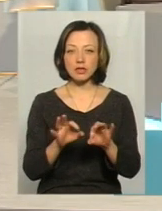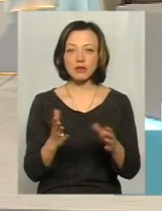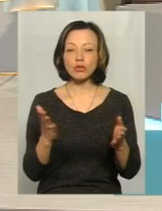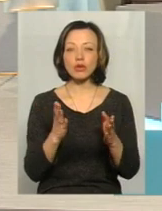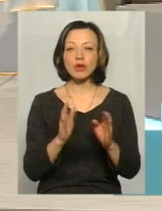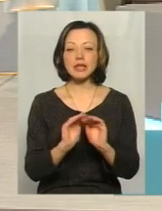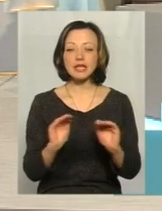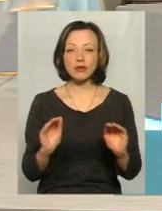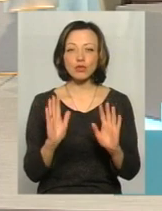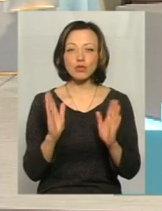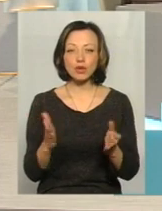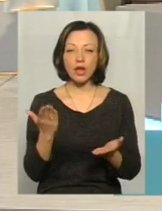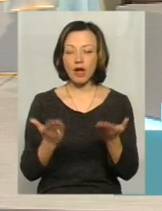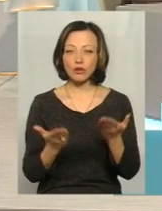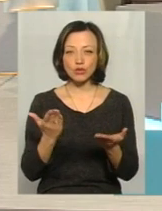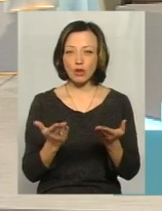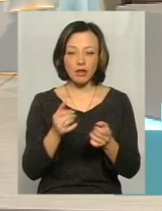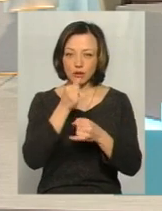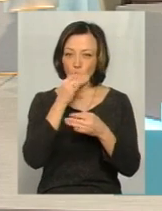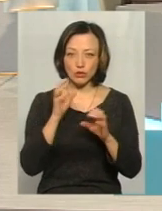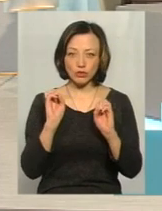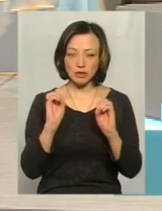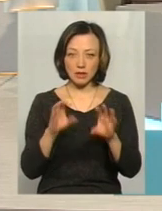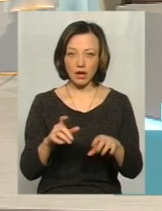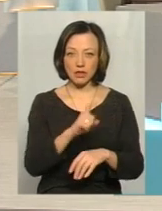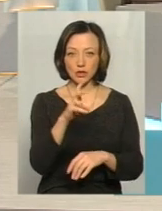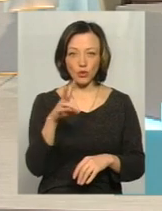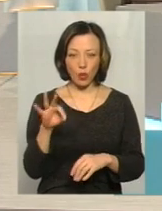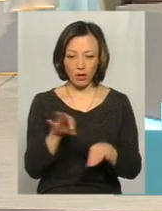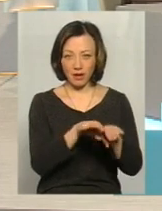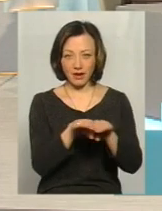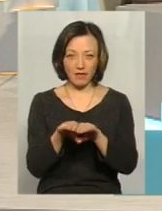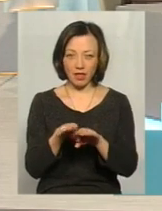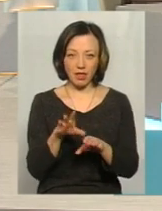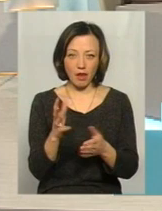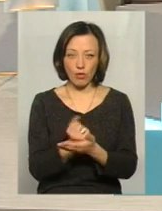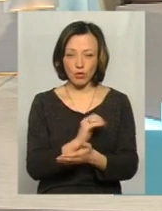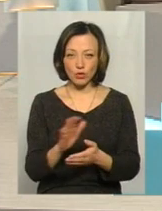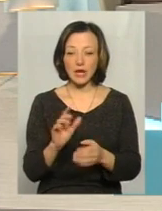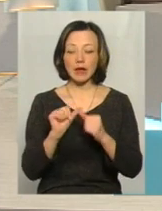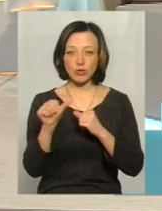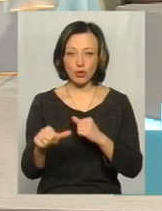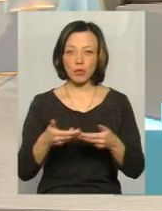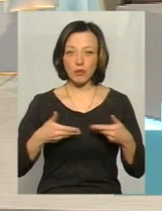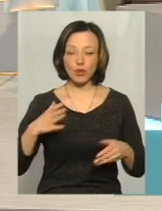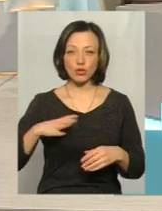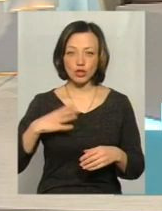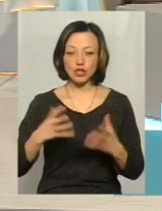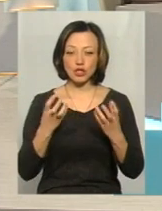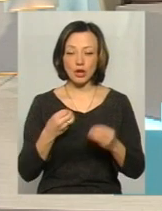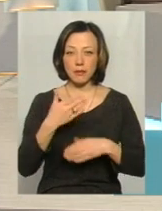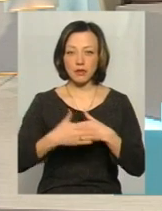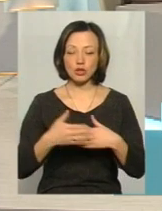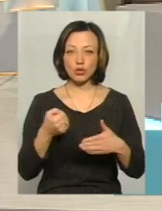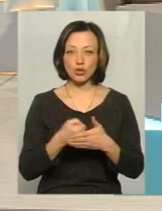чекає тих дітей, які наразі не зможуть подолати поріг. Крім того, ми очікуємо, що ще ближче